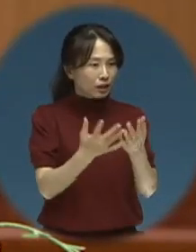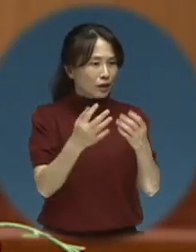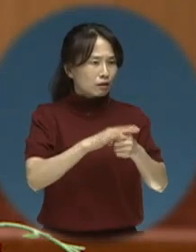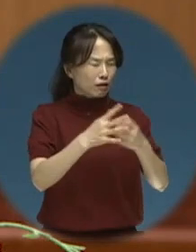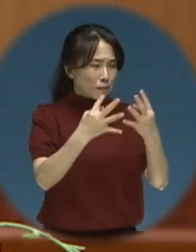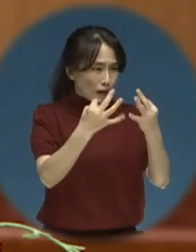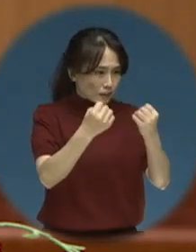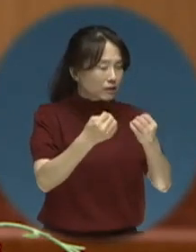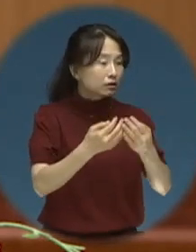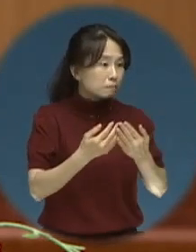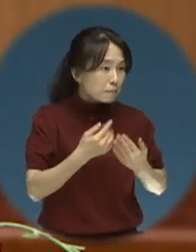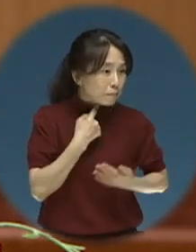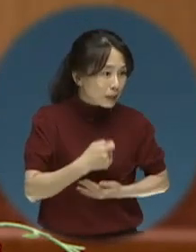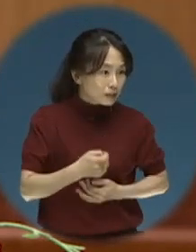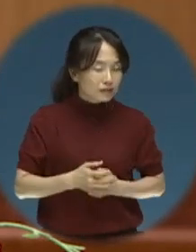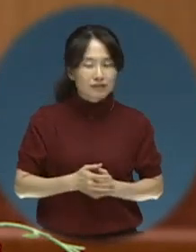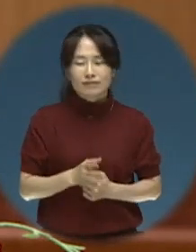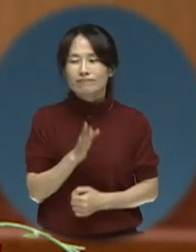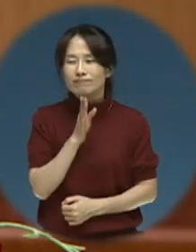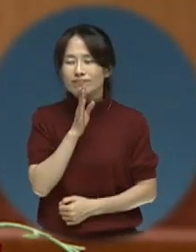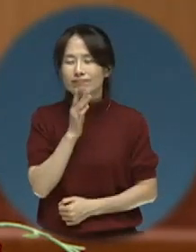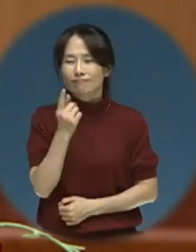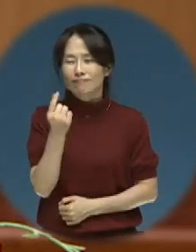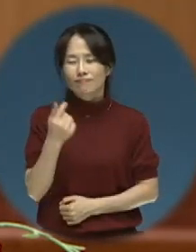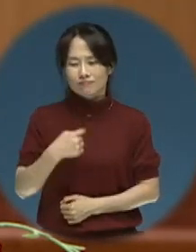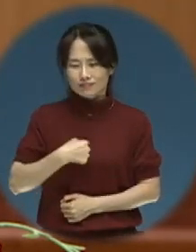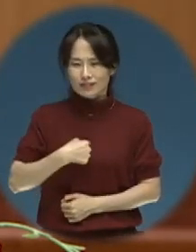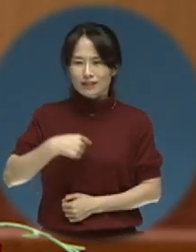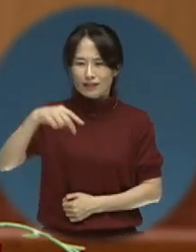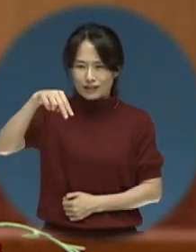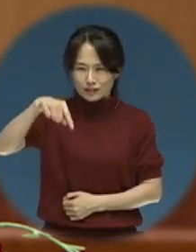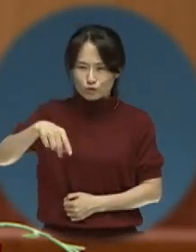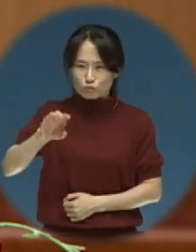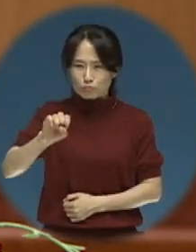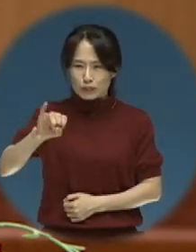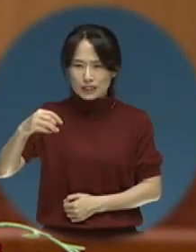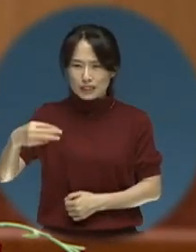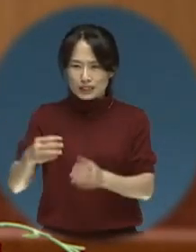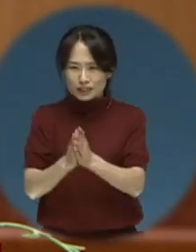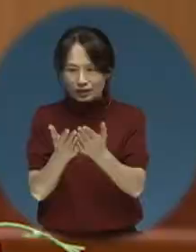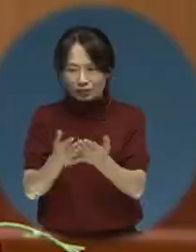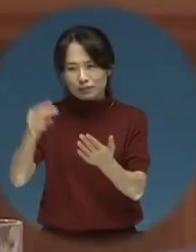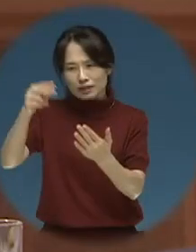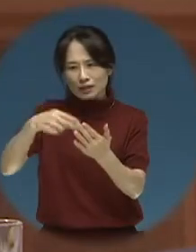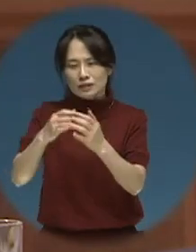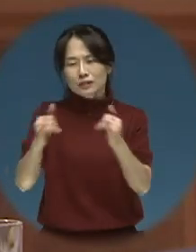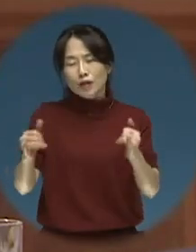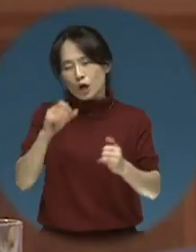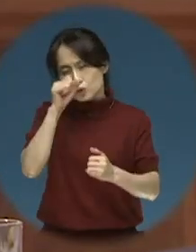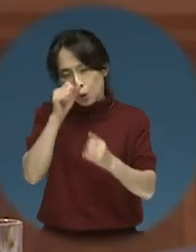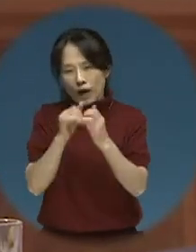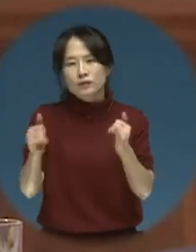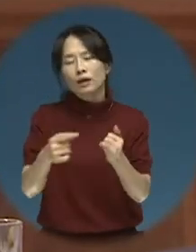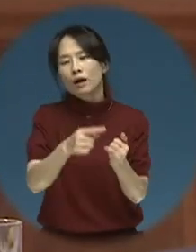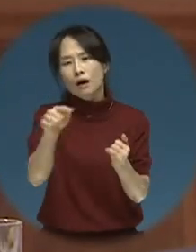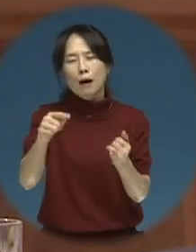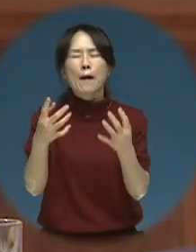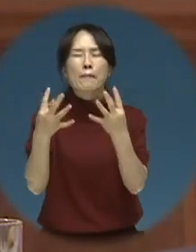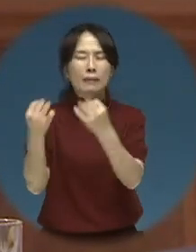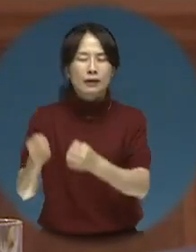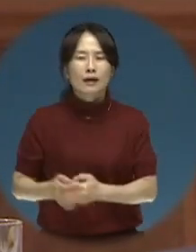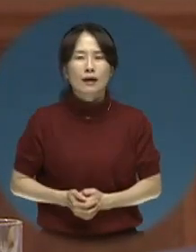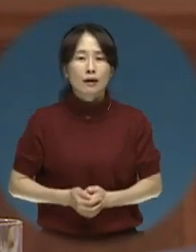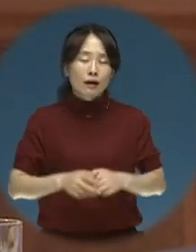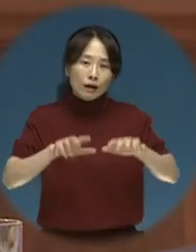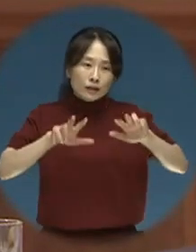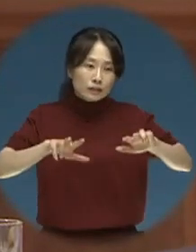이렇게 제가 예, 수필 독자가 많죠. 그죠. 네, 예. 네. 아, 그러니까 지금도